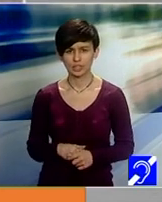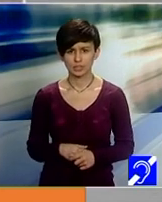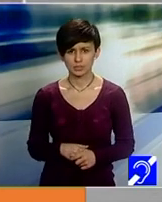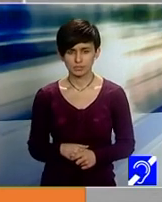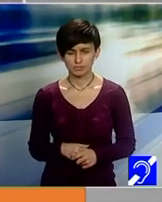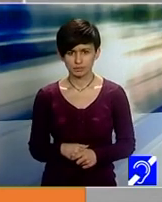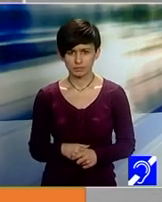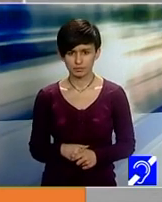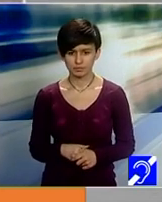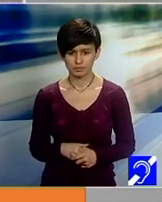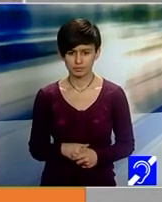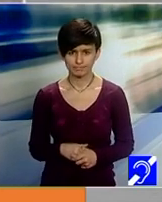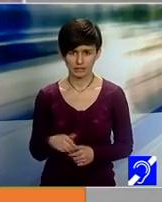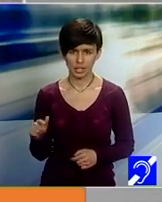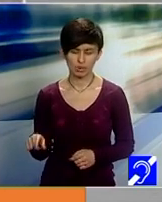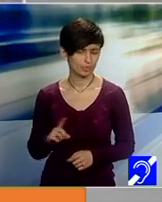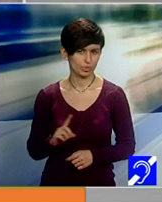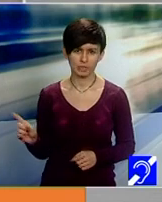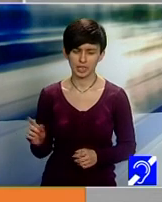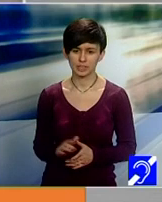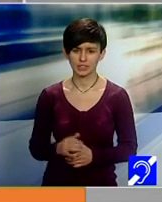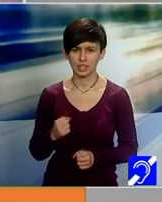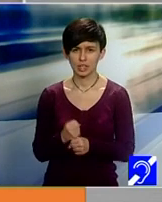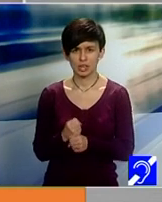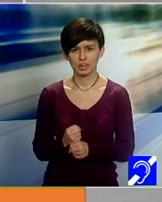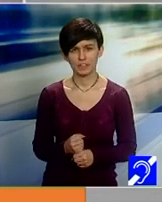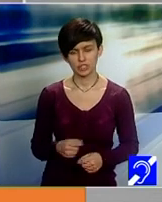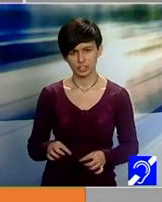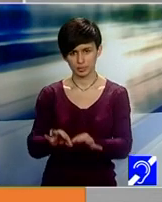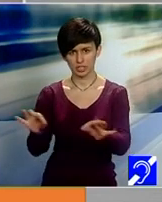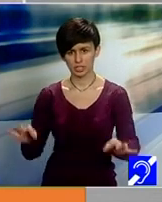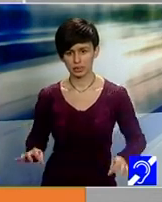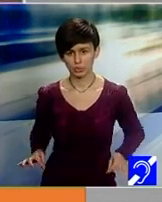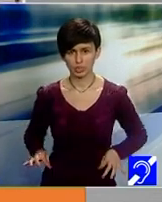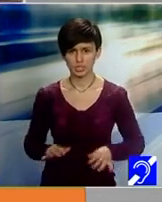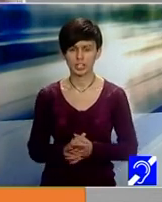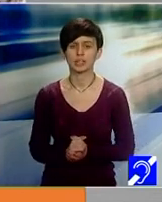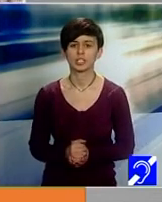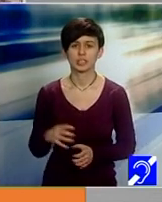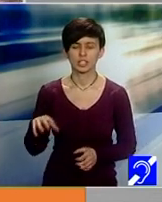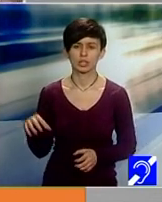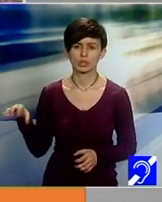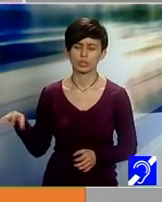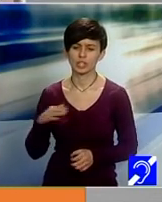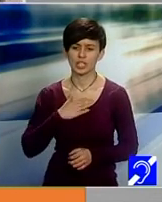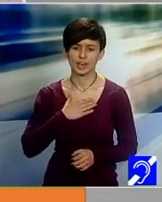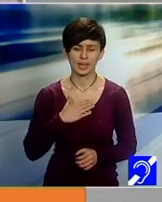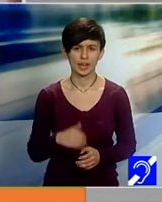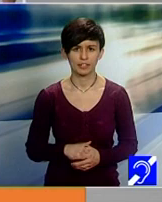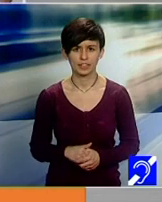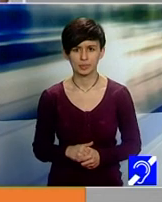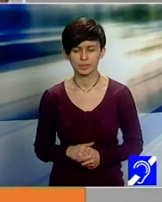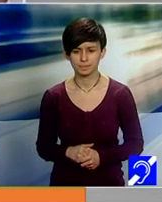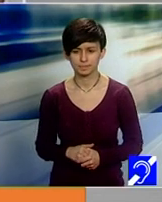era irigabil. Acum nu mai este. Acum facem în curți, în locurile care le avem, unde furăm fântâni cu